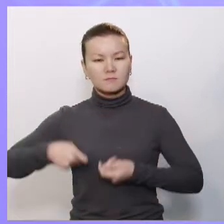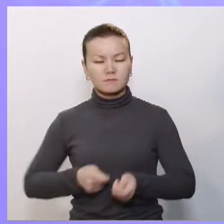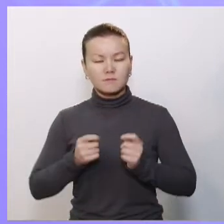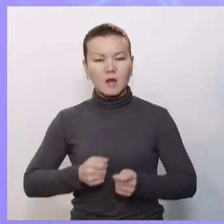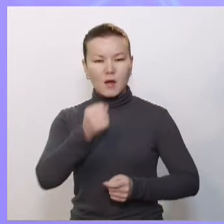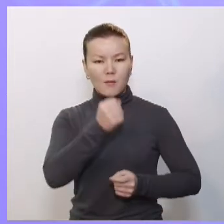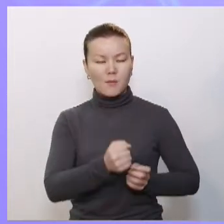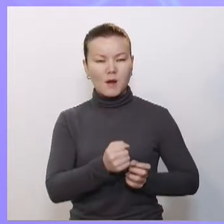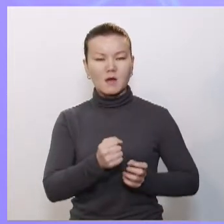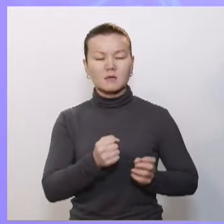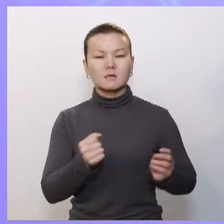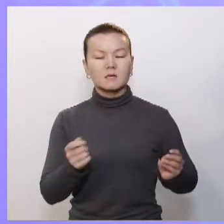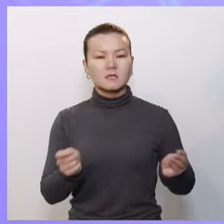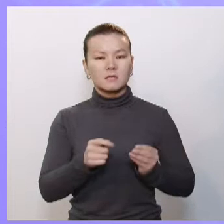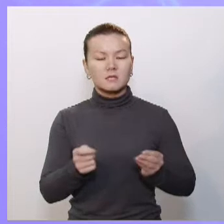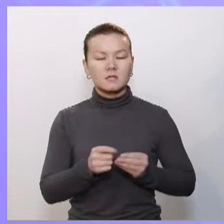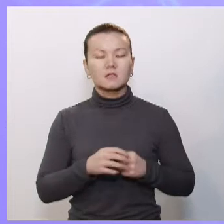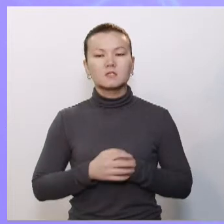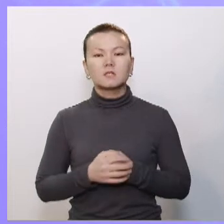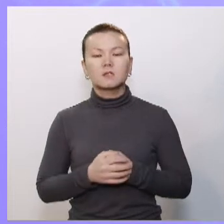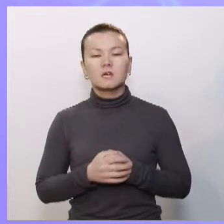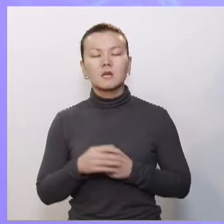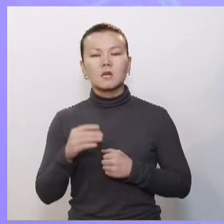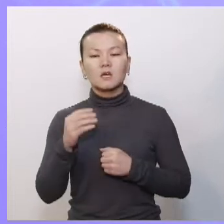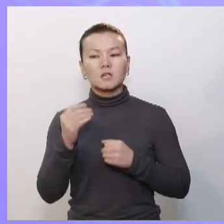Жемиш бактар гүлдөй башташат.